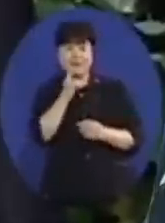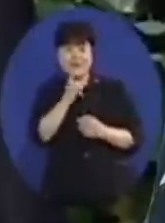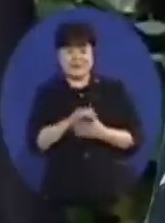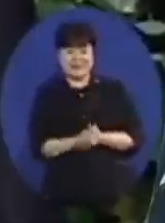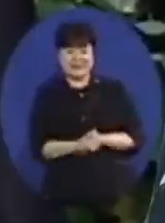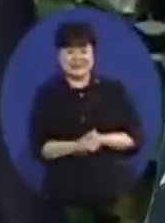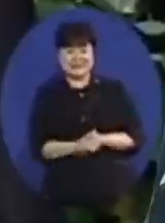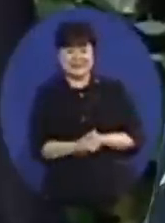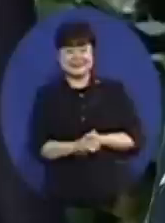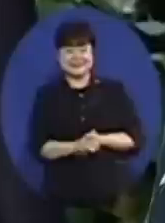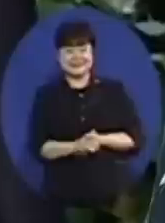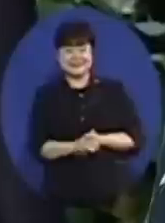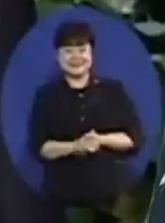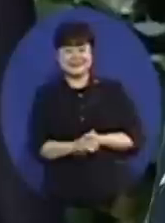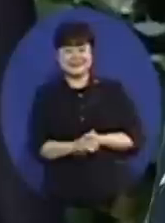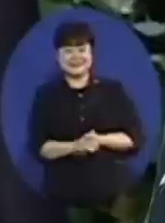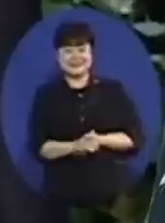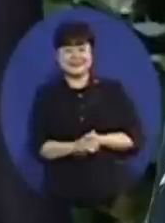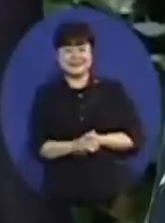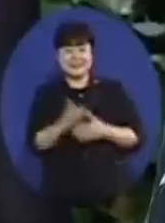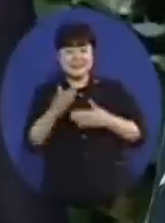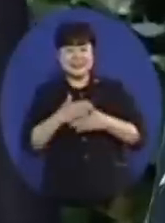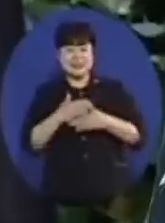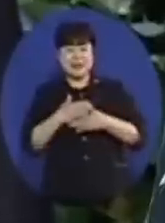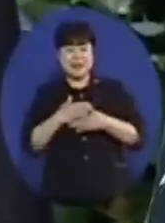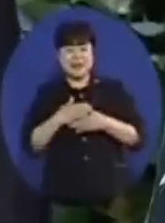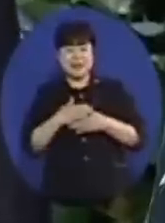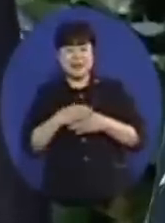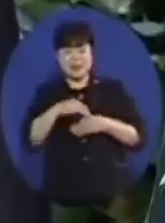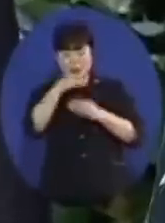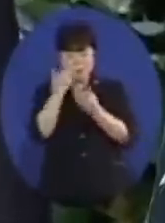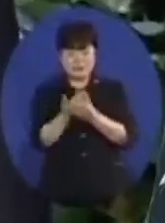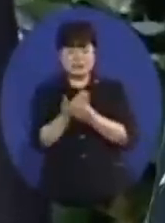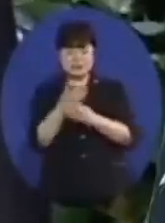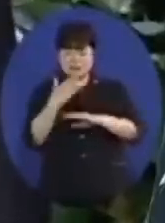것입니다 나와 전혀